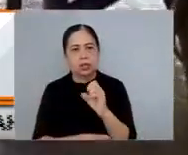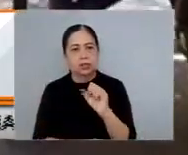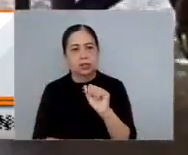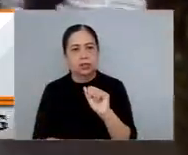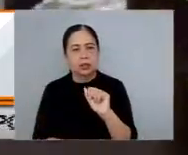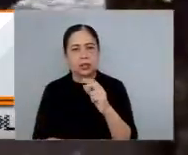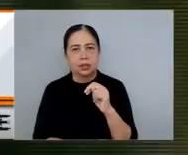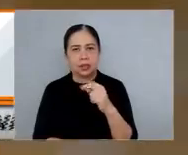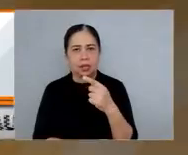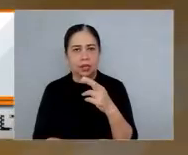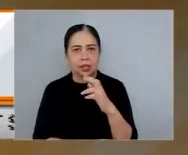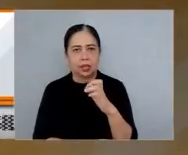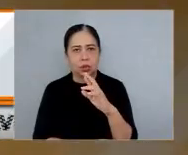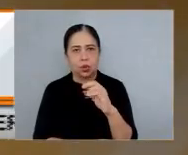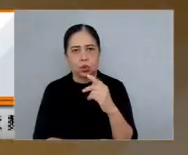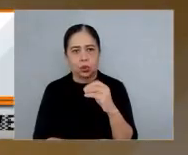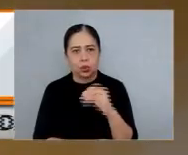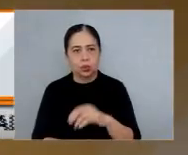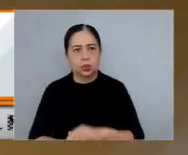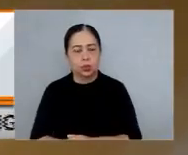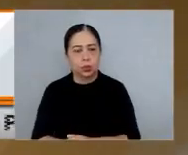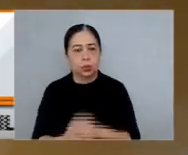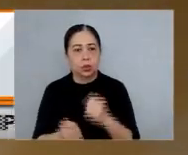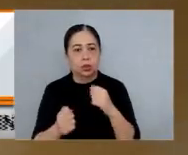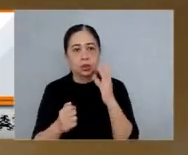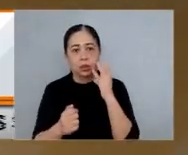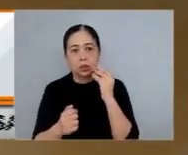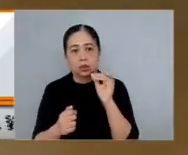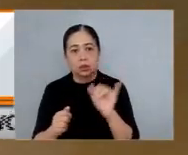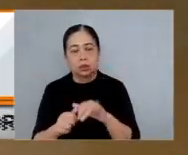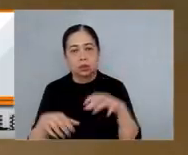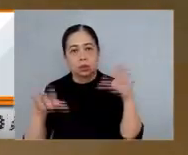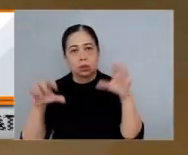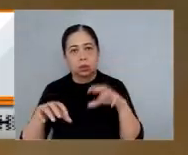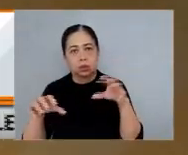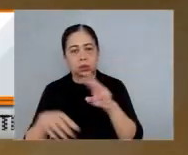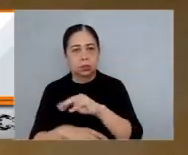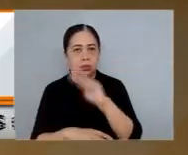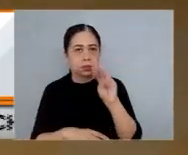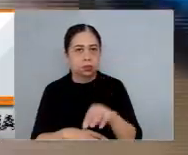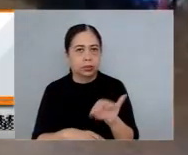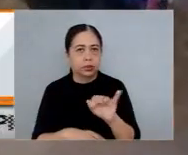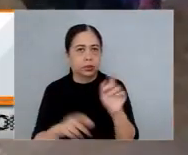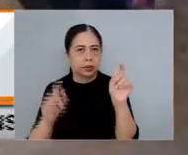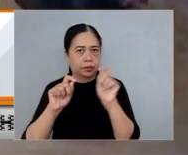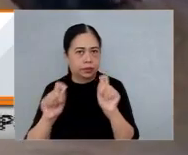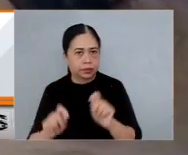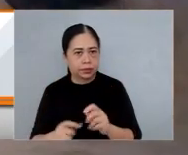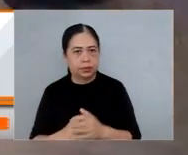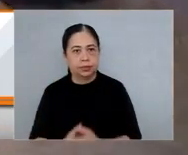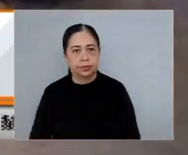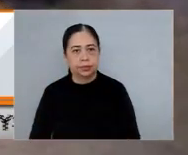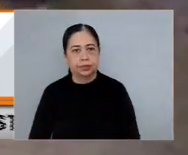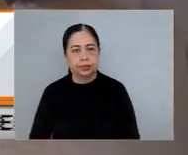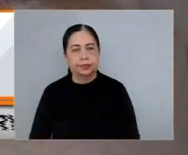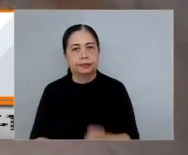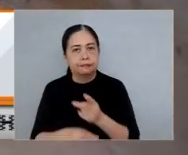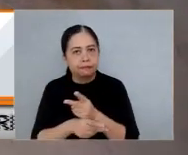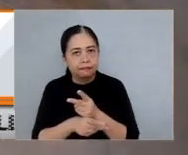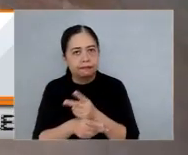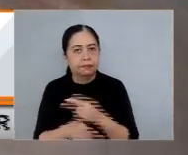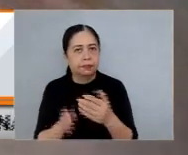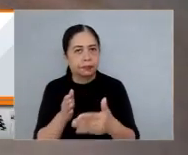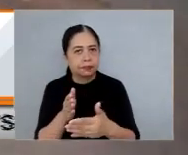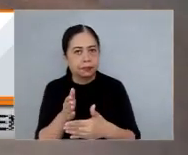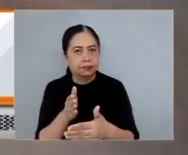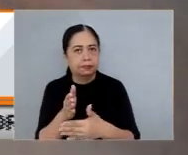bayan ng San Antonio ramdam din ang pag-ulan at malakas na hangin sa Metro Manila dahil sa bagyo maingat namang binabaybay ng